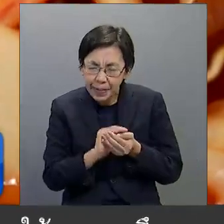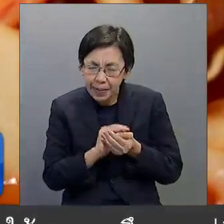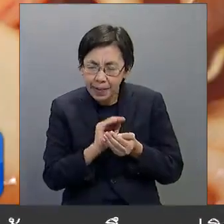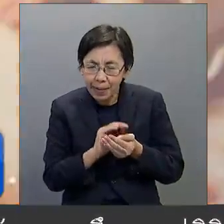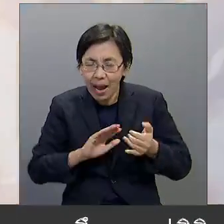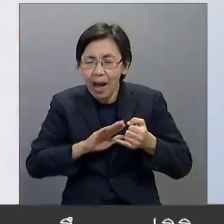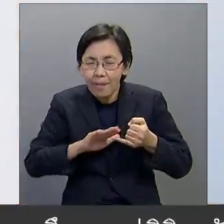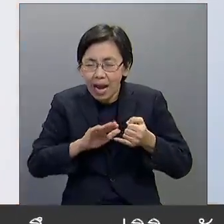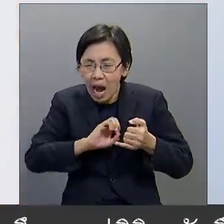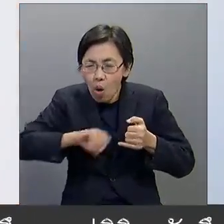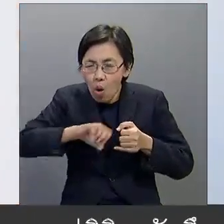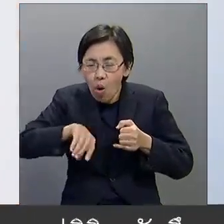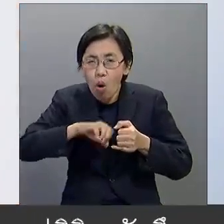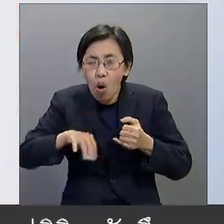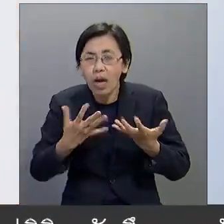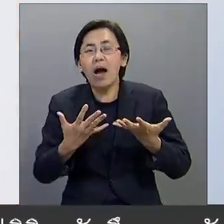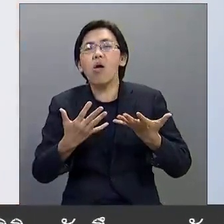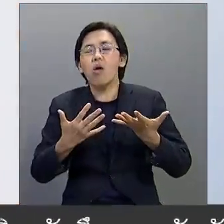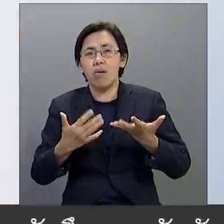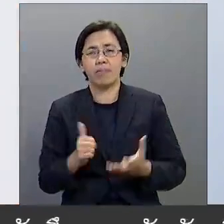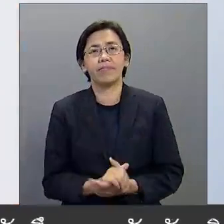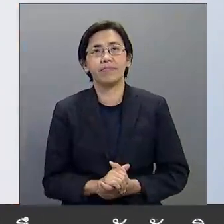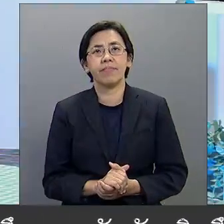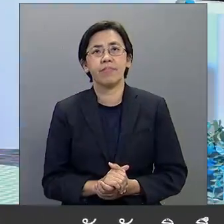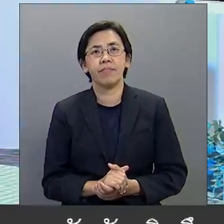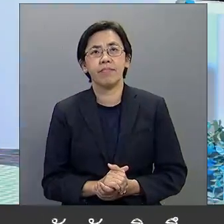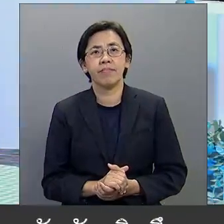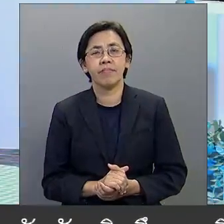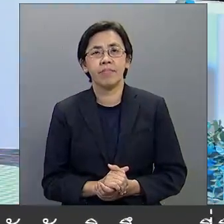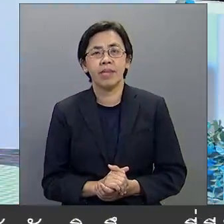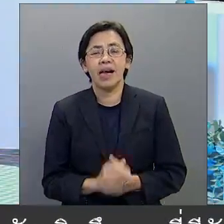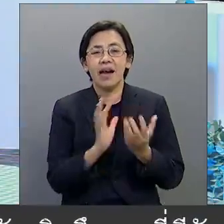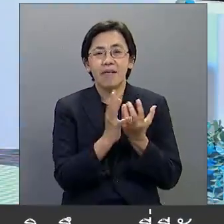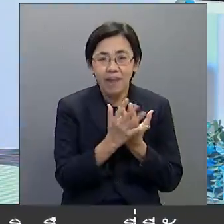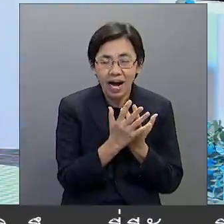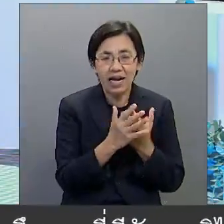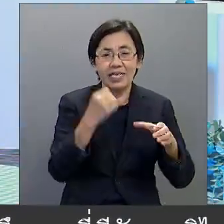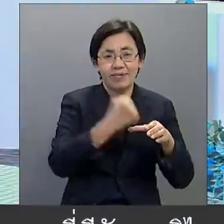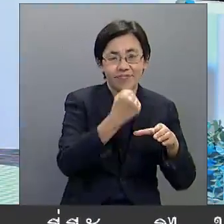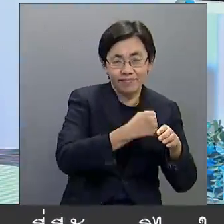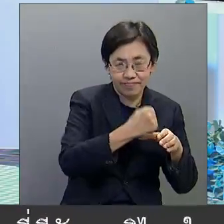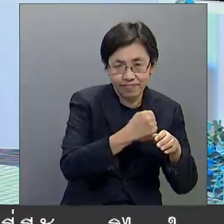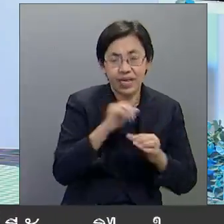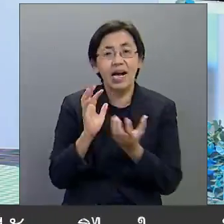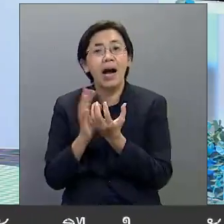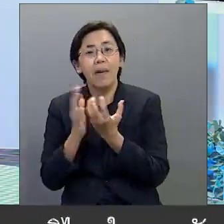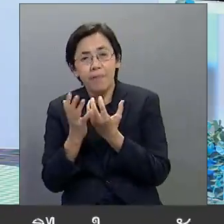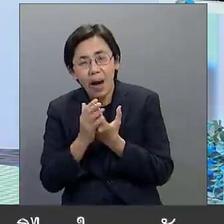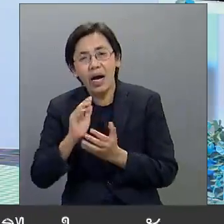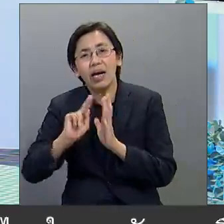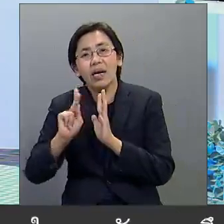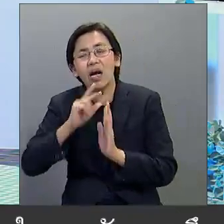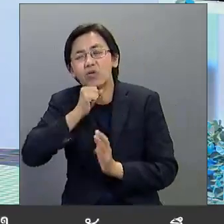การอักเสบเรื้อรังได้เป็นอย่างดีนะครับแล้วก็ใยอาหารเช่นเดียวกันนะครับกับผักน้ำพริก คือใยอาหารเนี่ยทุกมื้ออาจารย์บอกเลย